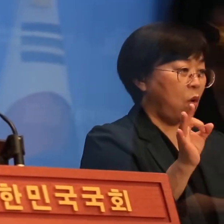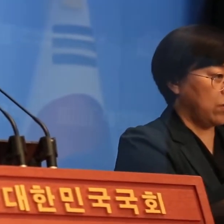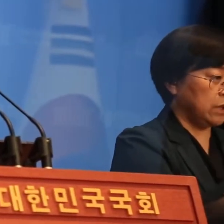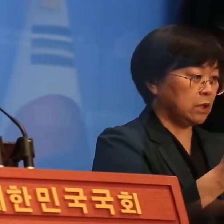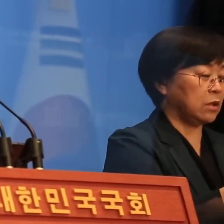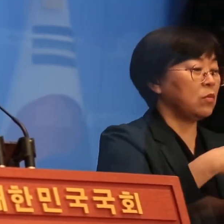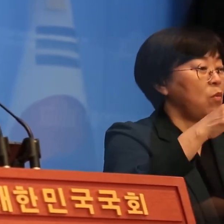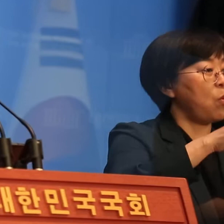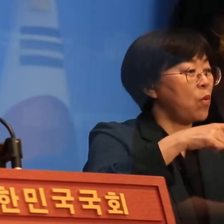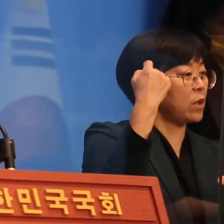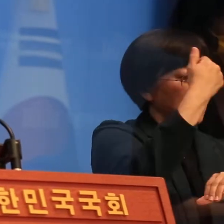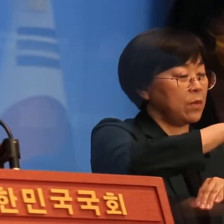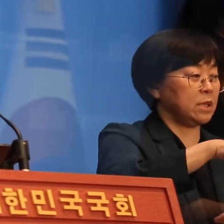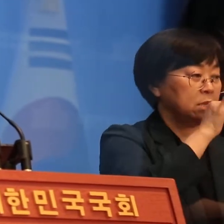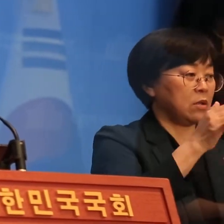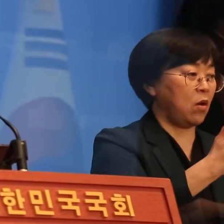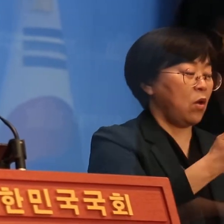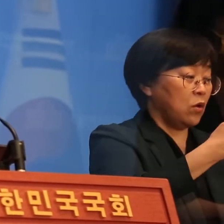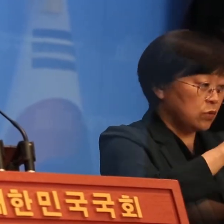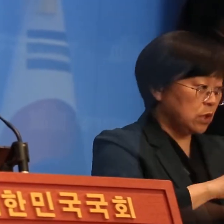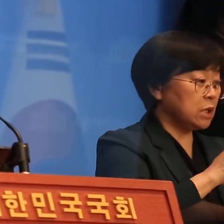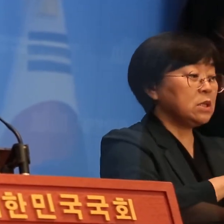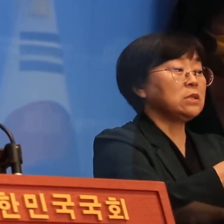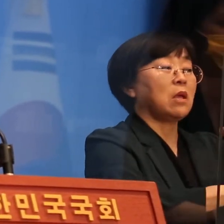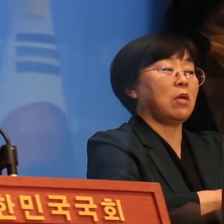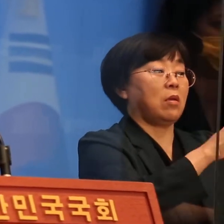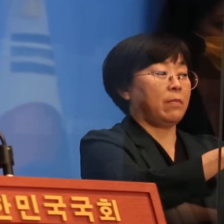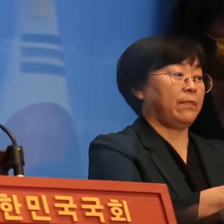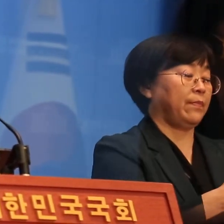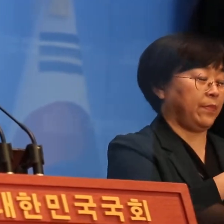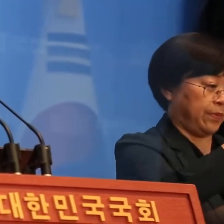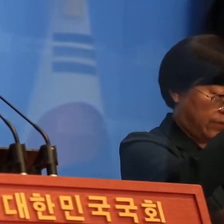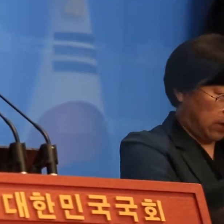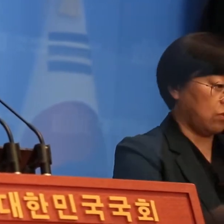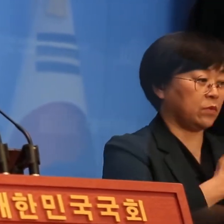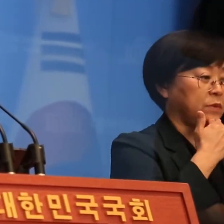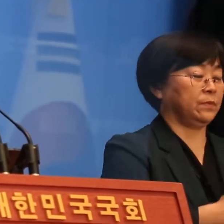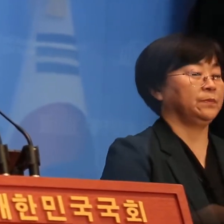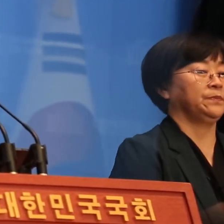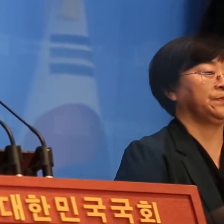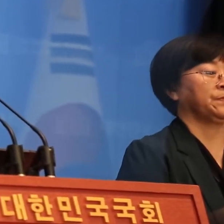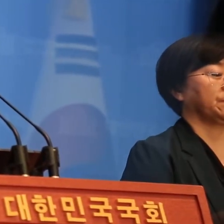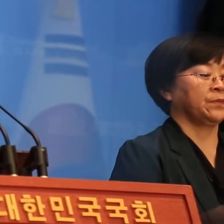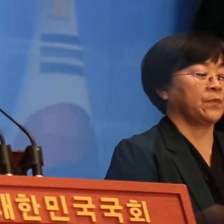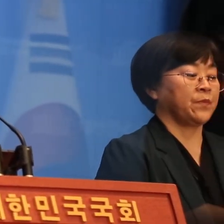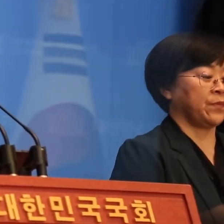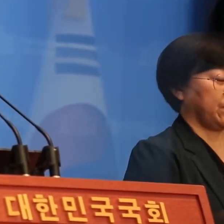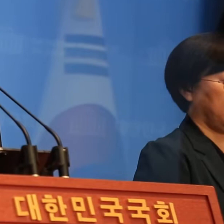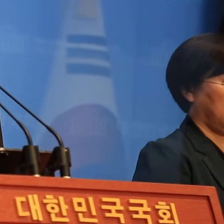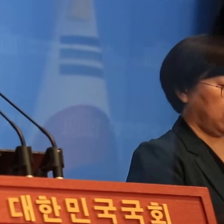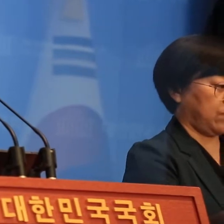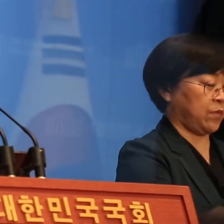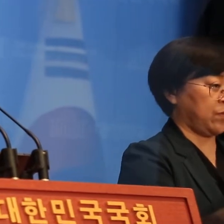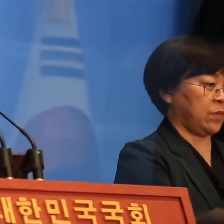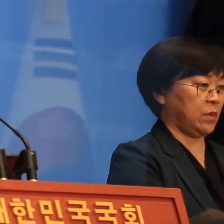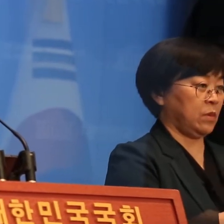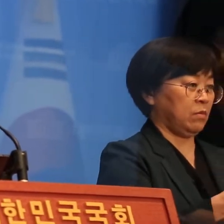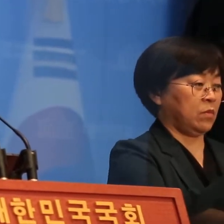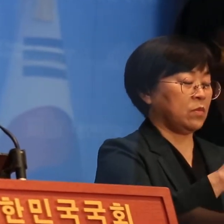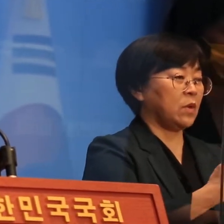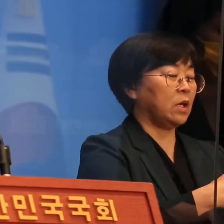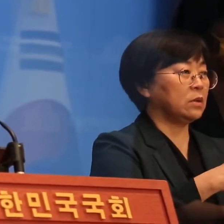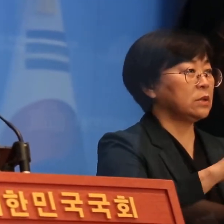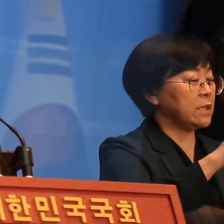목표만 있을 뿐 구체적인 이행 수단을 설정하지 않았다는 점입니다. 노동 배제적인 탈석탄 전환